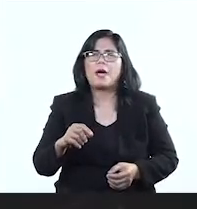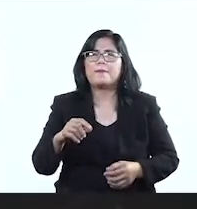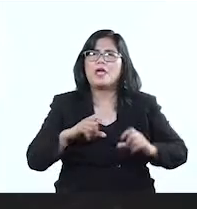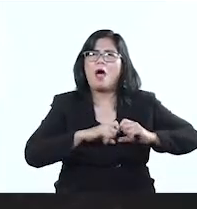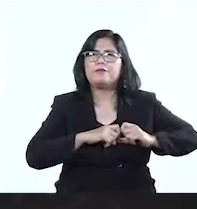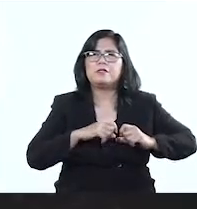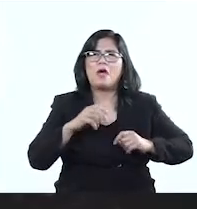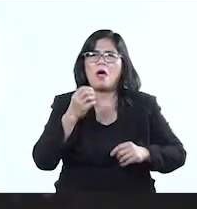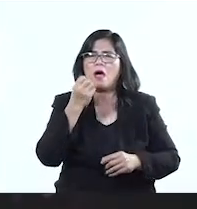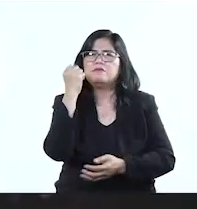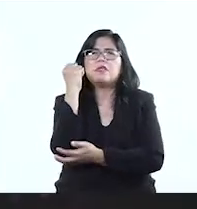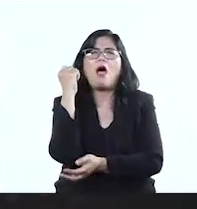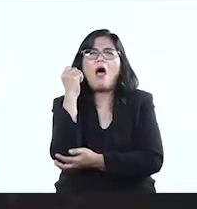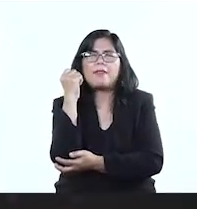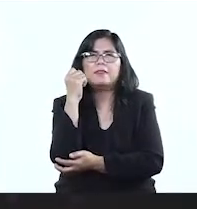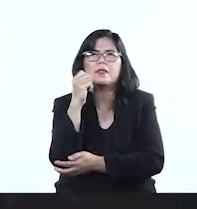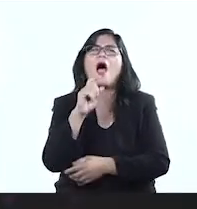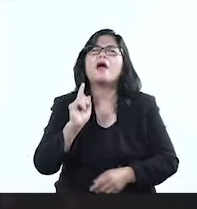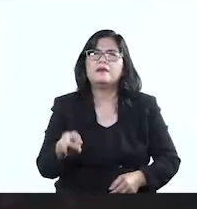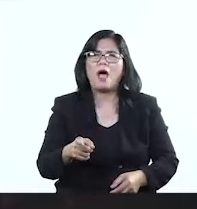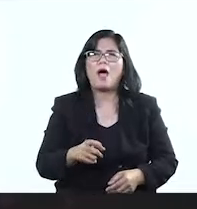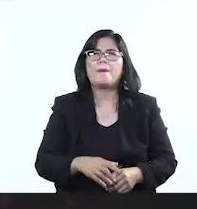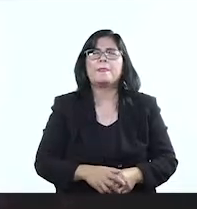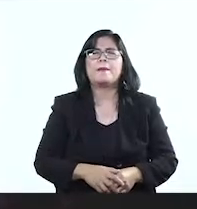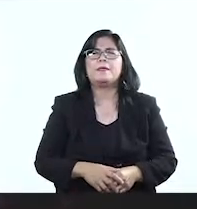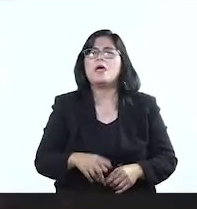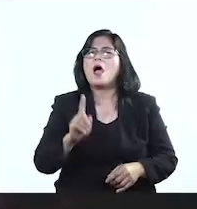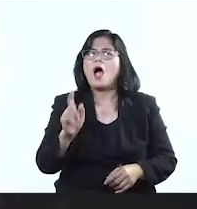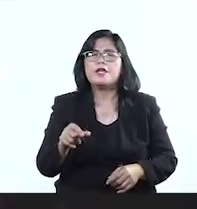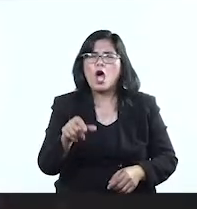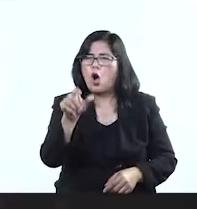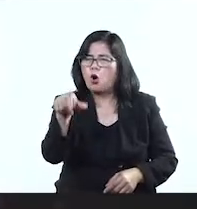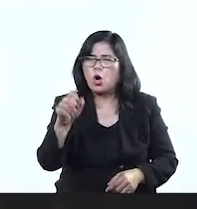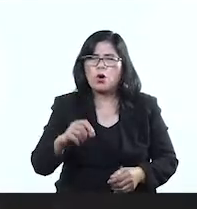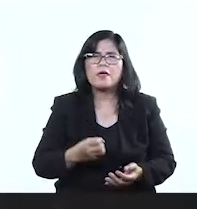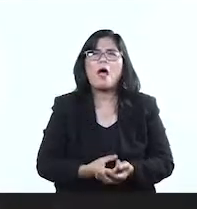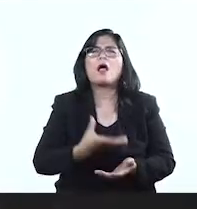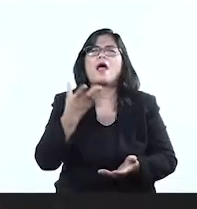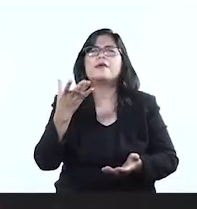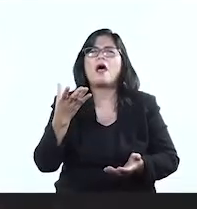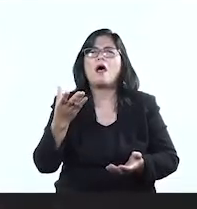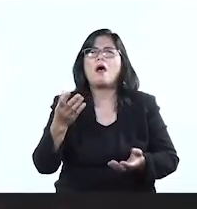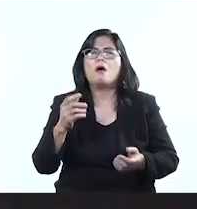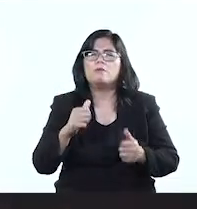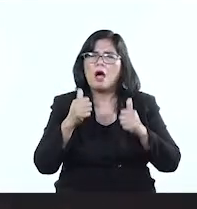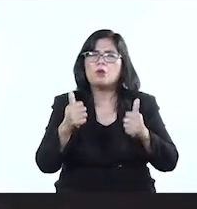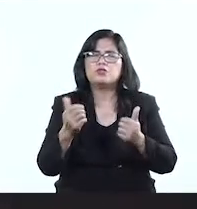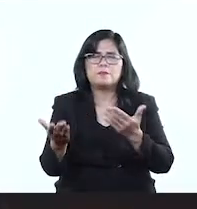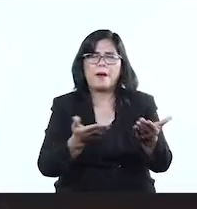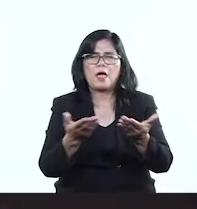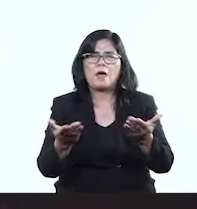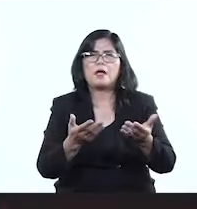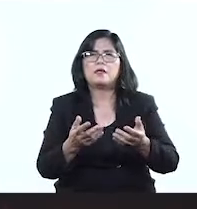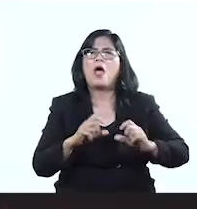orang-orang kaya abad Tuhan yang diberkati orang-orang pelayanan yang terus dapat berkat yang luar biasa dari Tuhan yang hidupnya